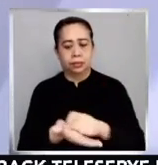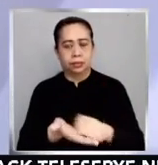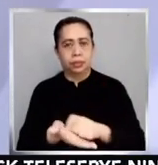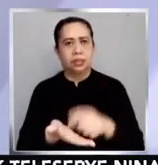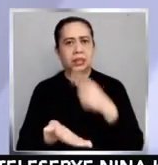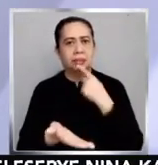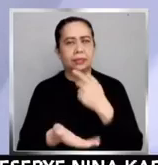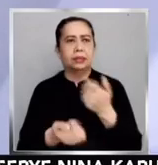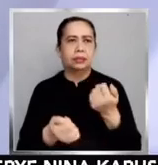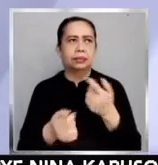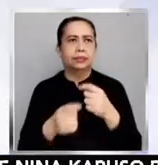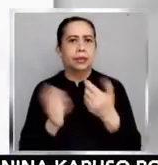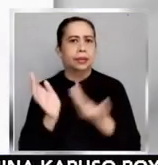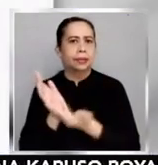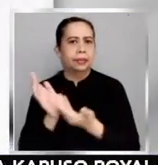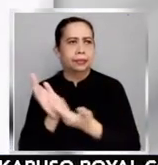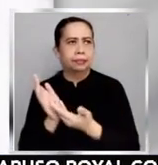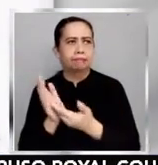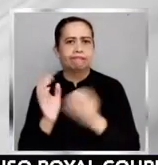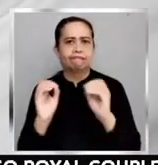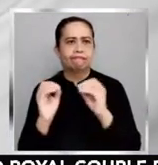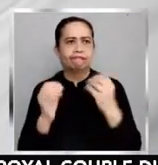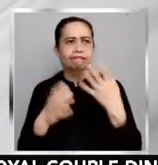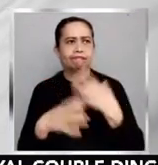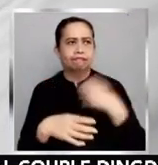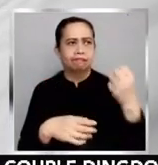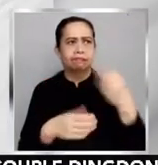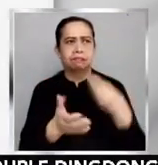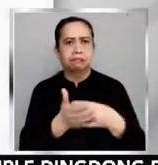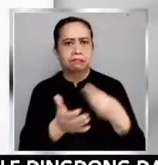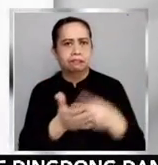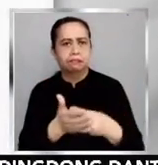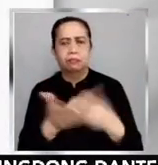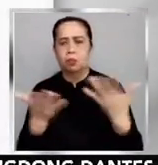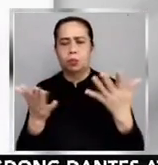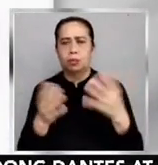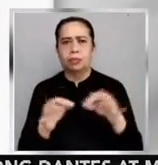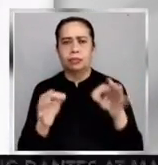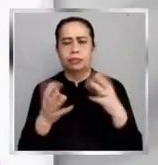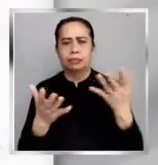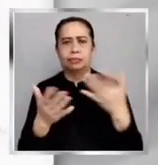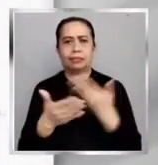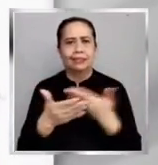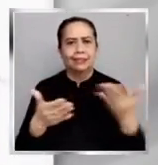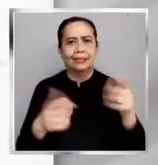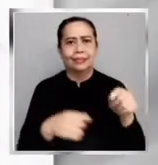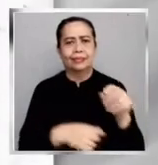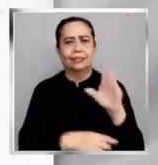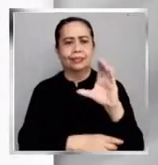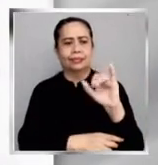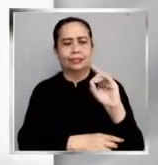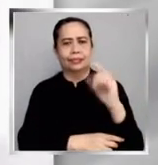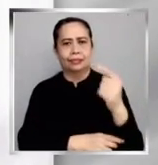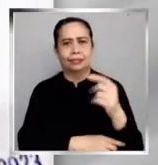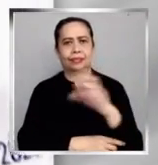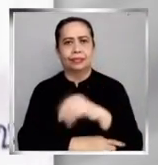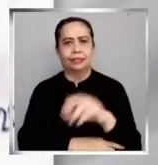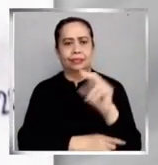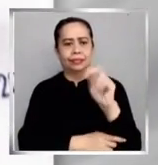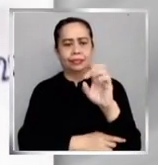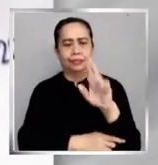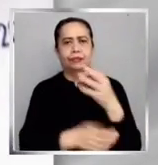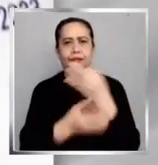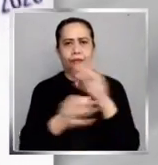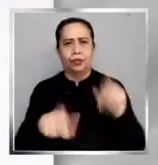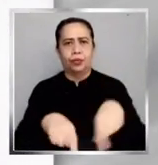sa mga ebidensya, walang kinuhang pera at mahalagang gamit ang CIDG-NCR. Pinalaya rin sila matapos hindi